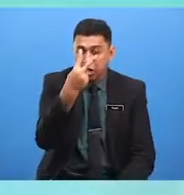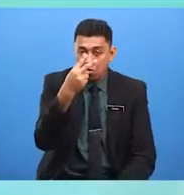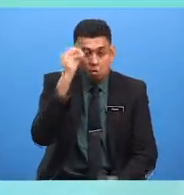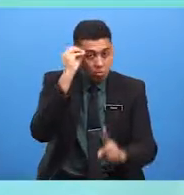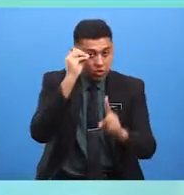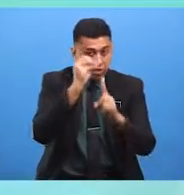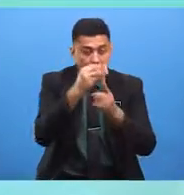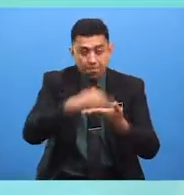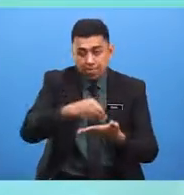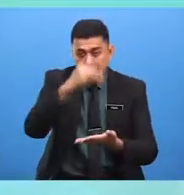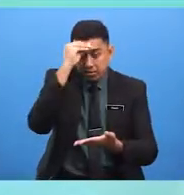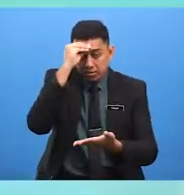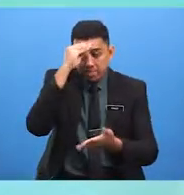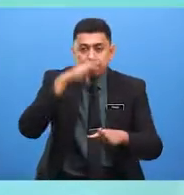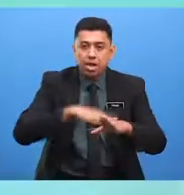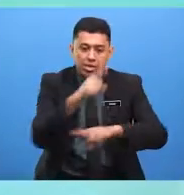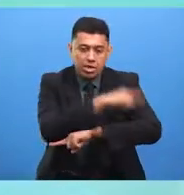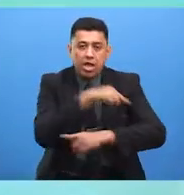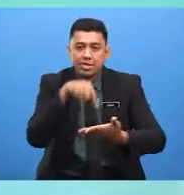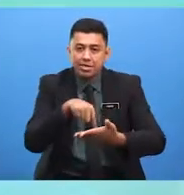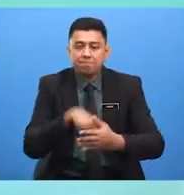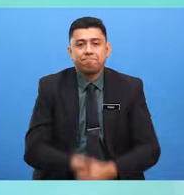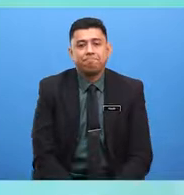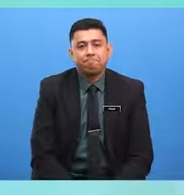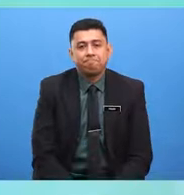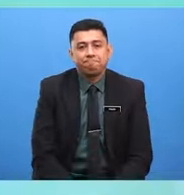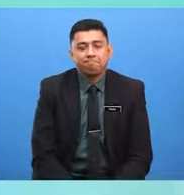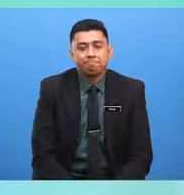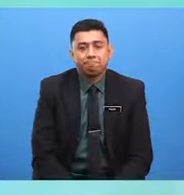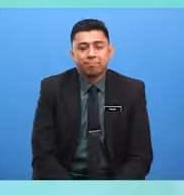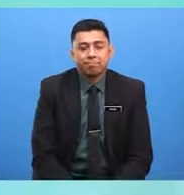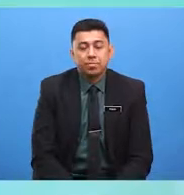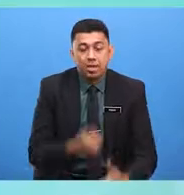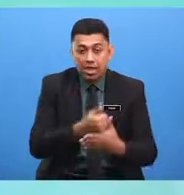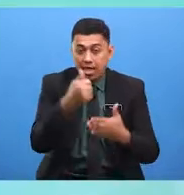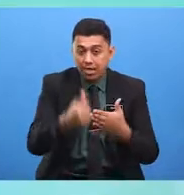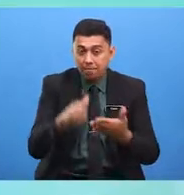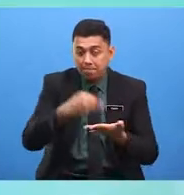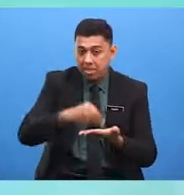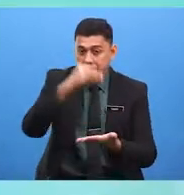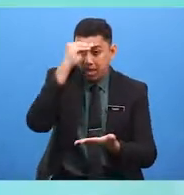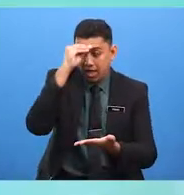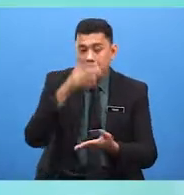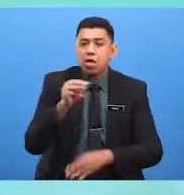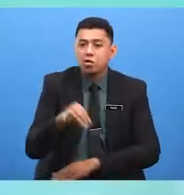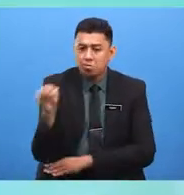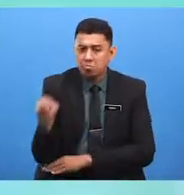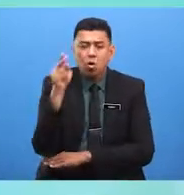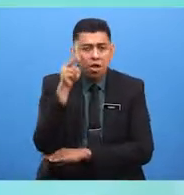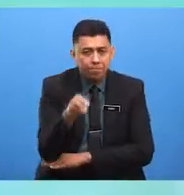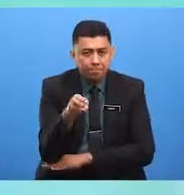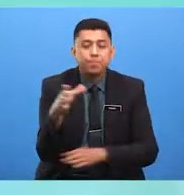objektif pembelajaran kita pada hari ini di akhir pelajaran nanti murid